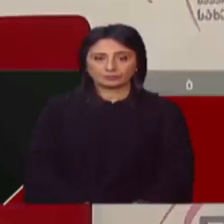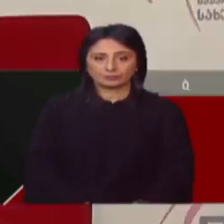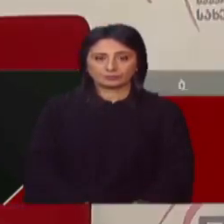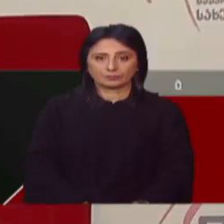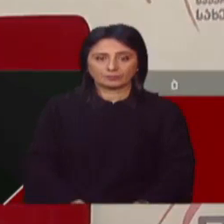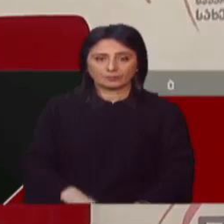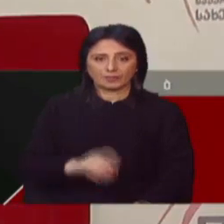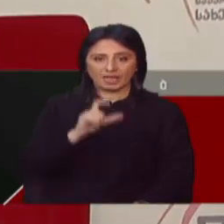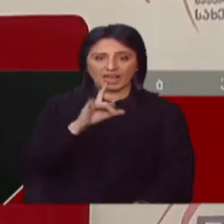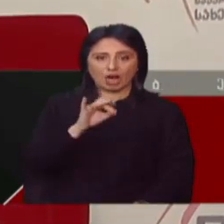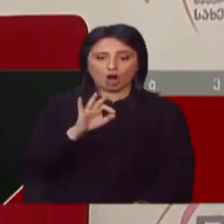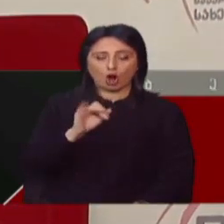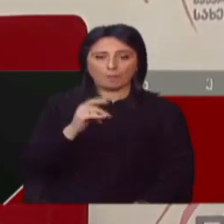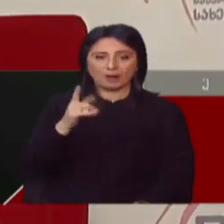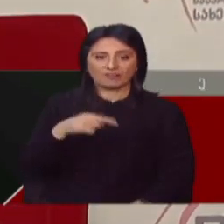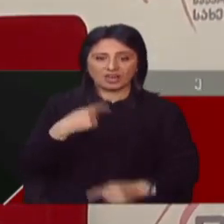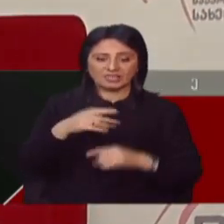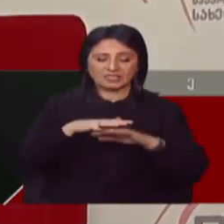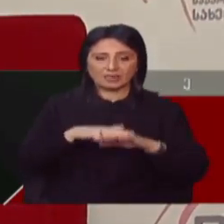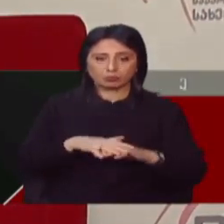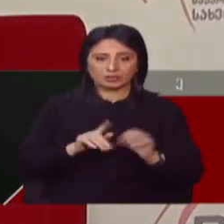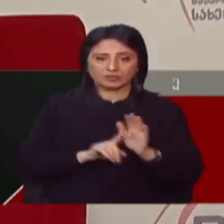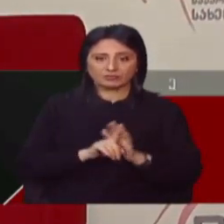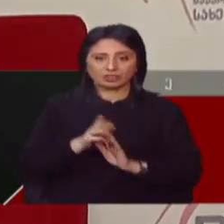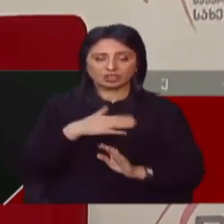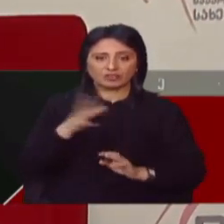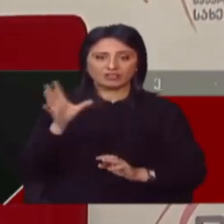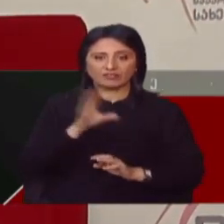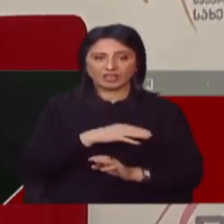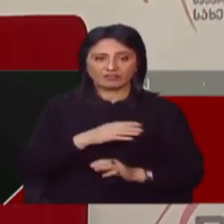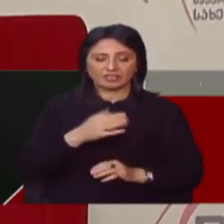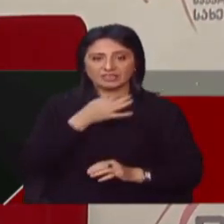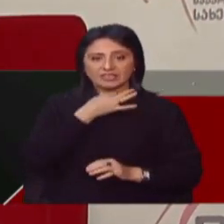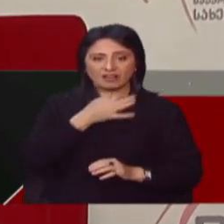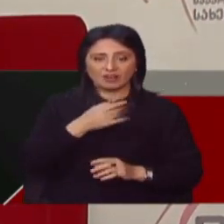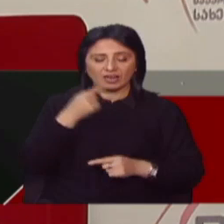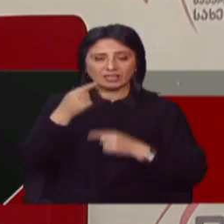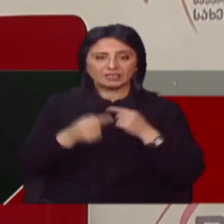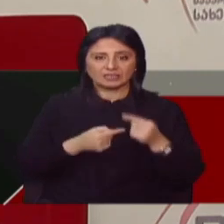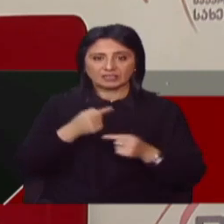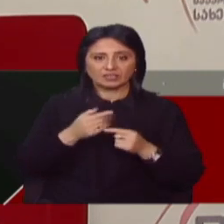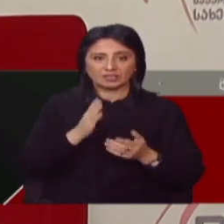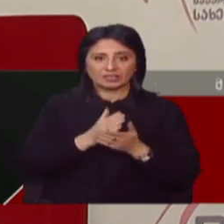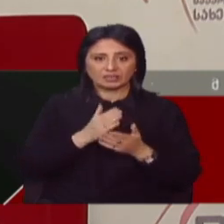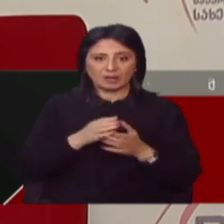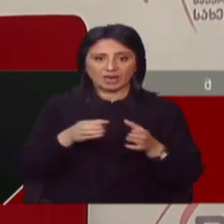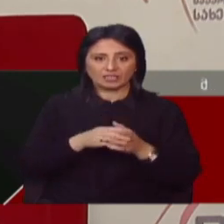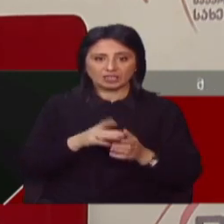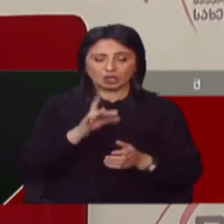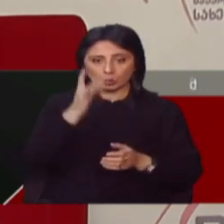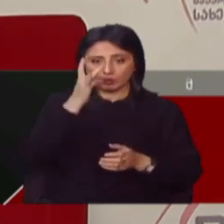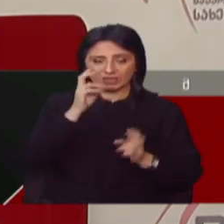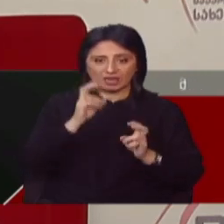Didi Anzor Erkomaishvilis mier saphuzol chaqrili, chventvis qvelasatvis saqvareli didi traditsiebis mkone ansambli